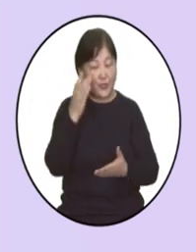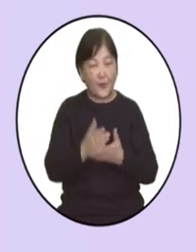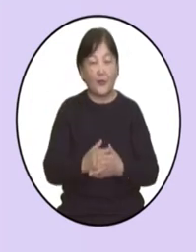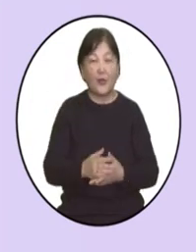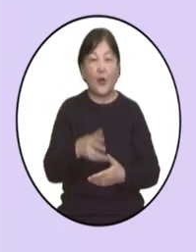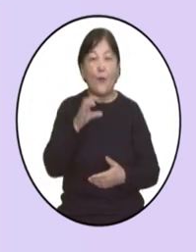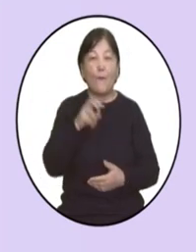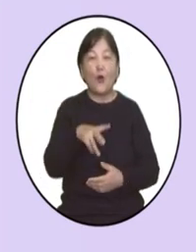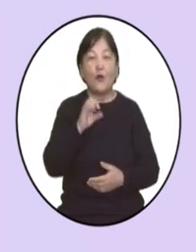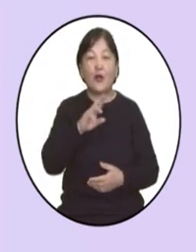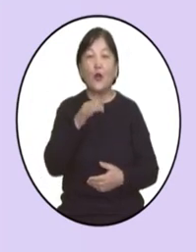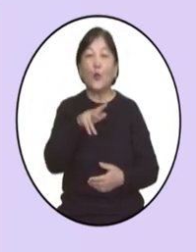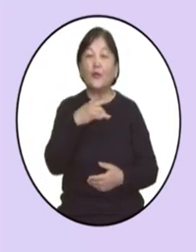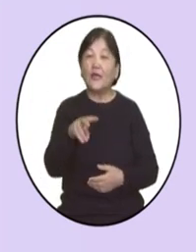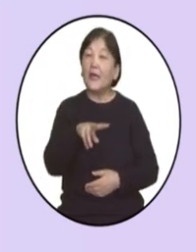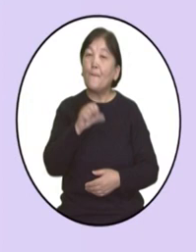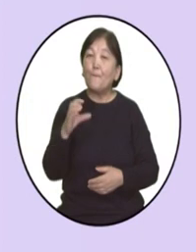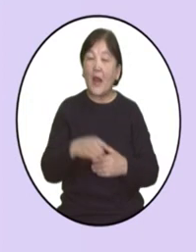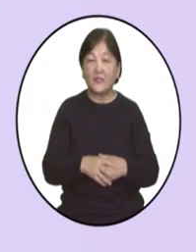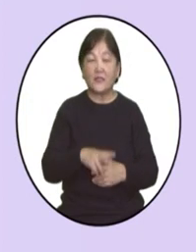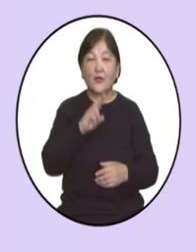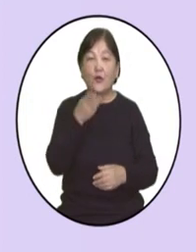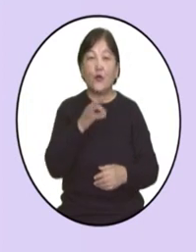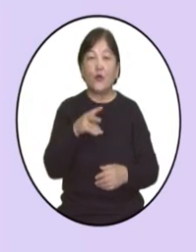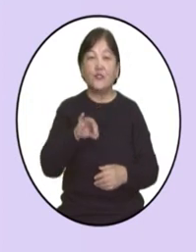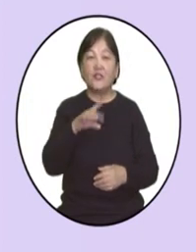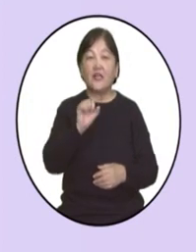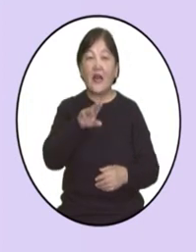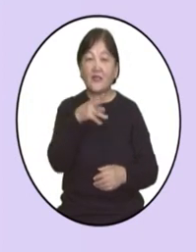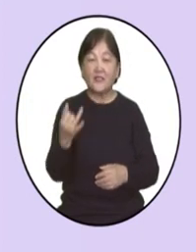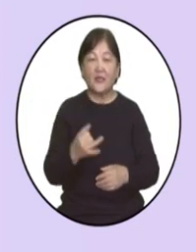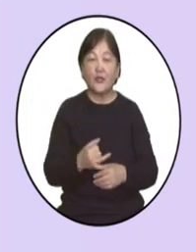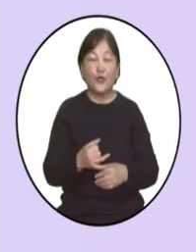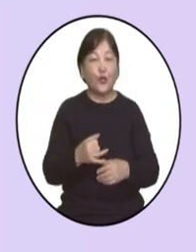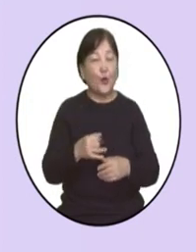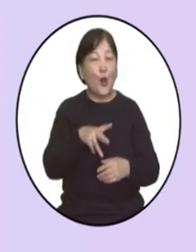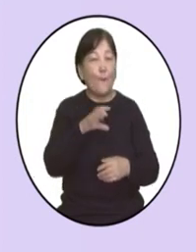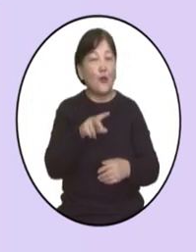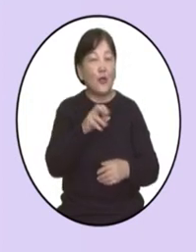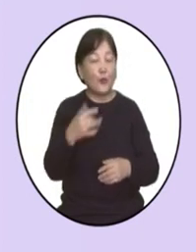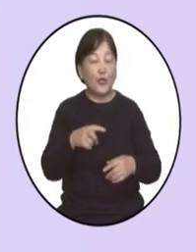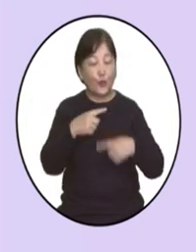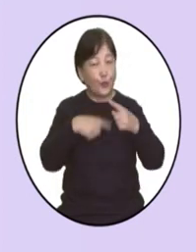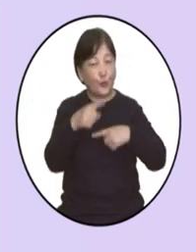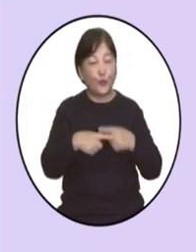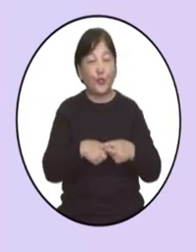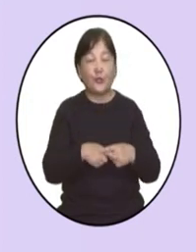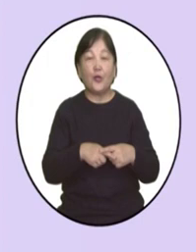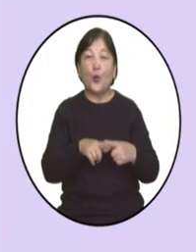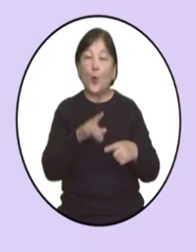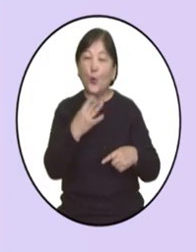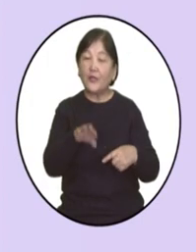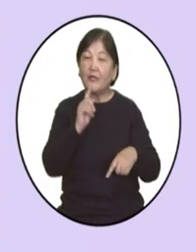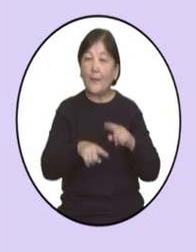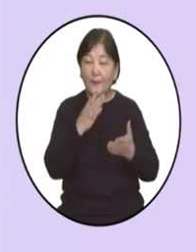молекулын масс, молекулын концентрац, молекулын хөдөлгөөний хурд ямар байна вэ гэдгийг бас тухайн зүйлээс бас